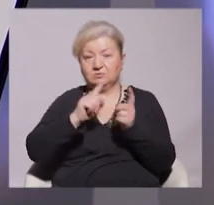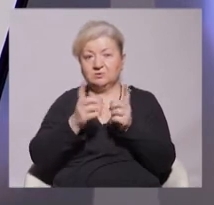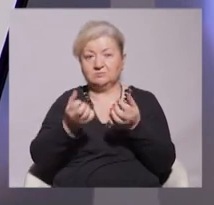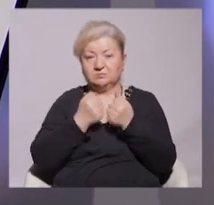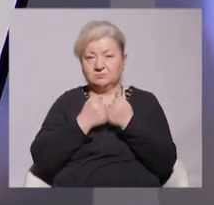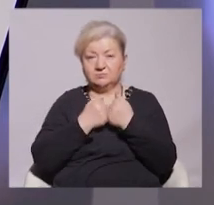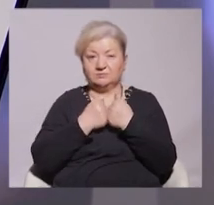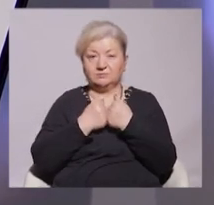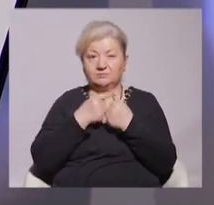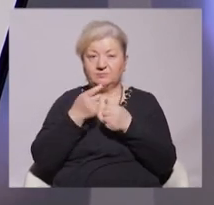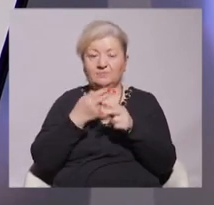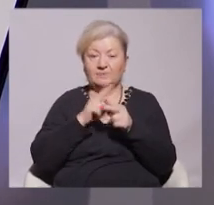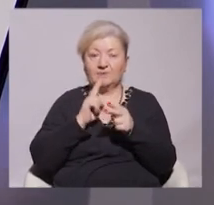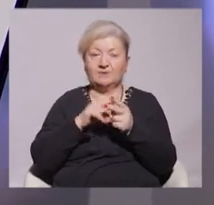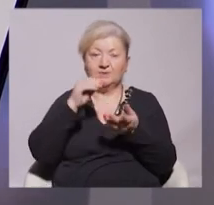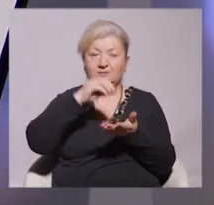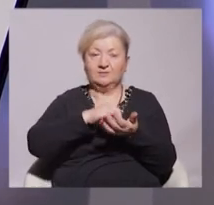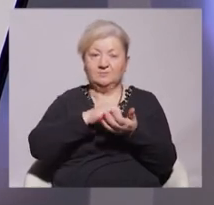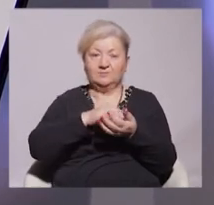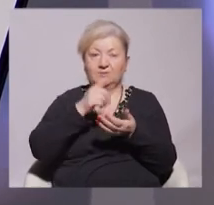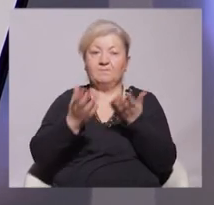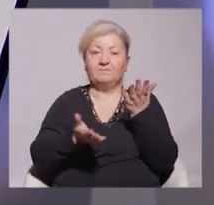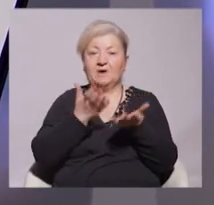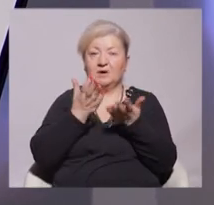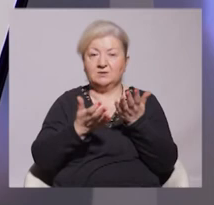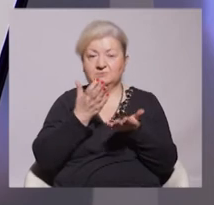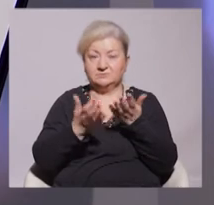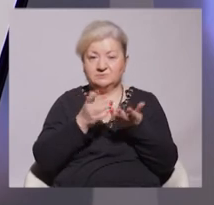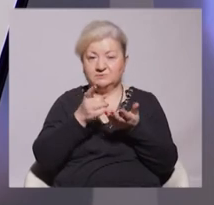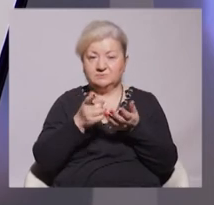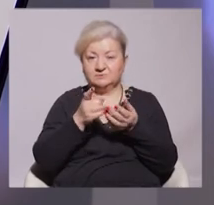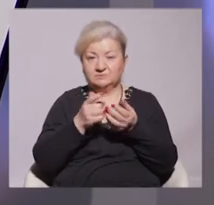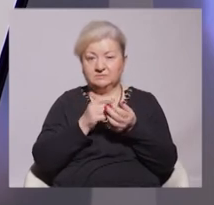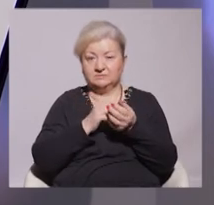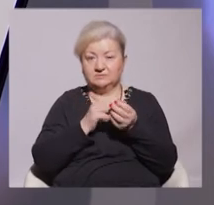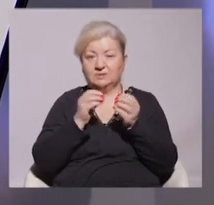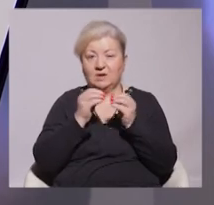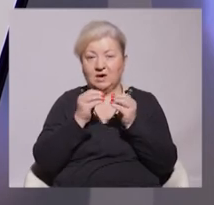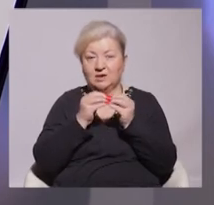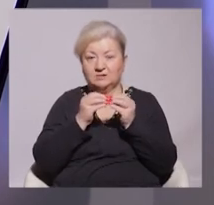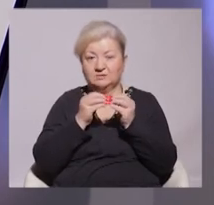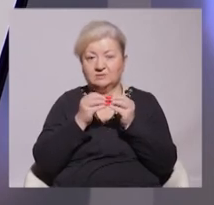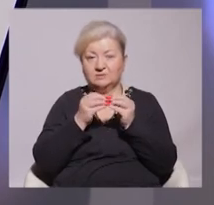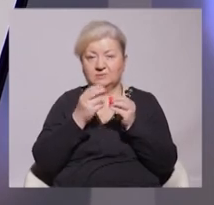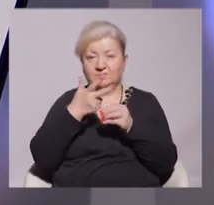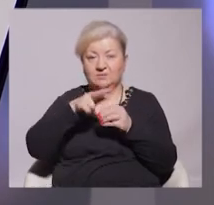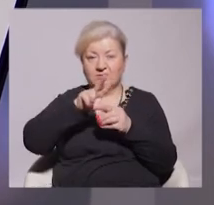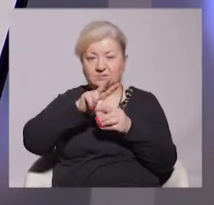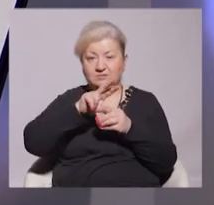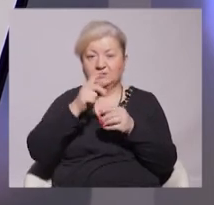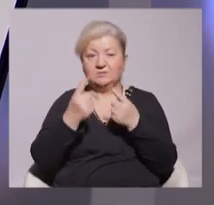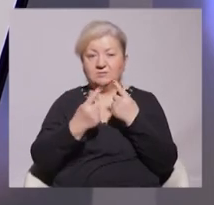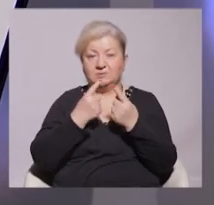იგი ჩავსვათ მასა, ესე იგი 10 მესამე ხარისხად